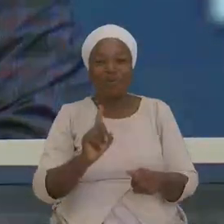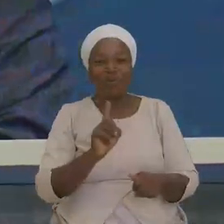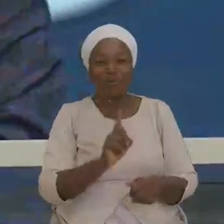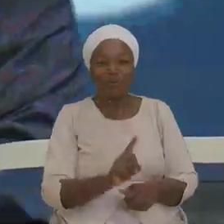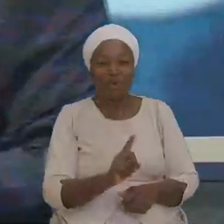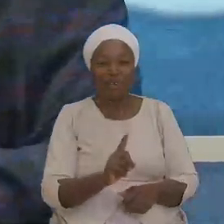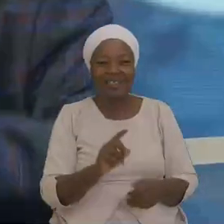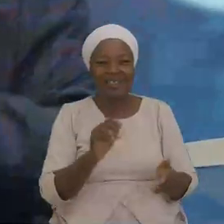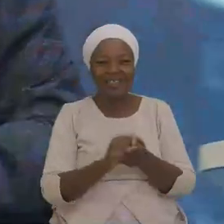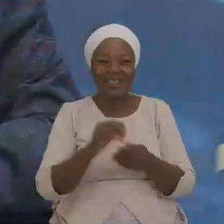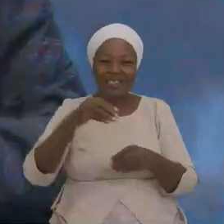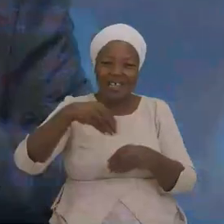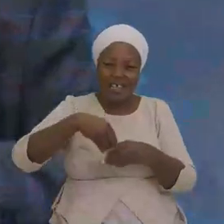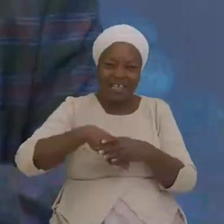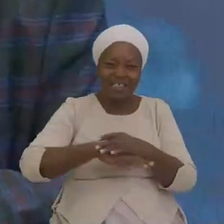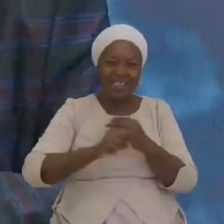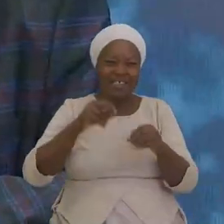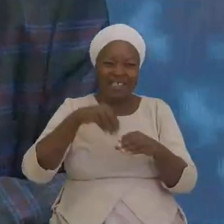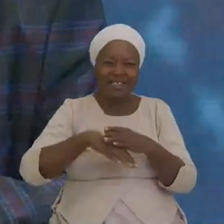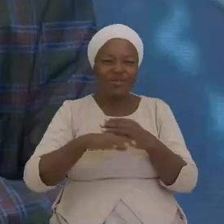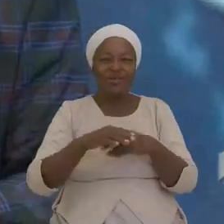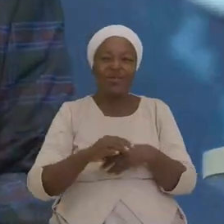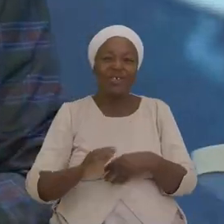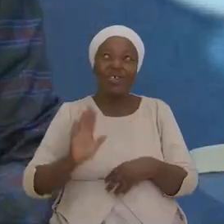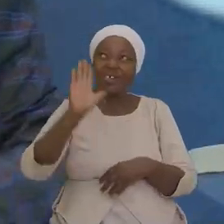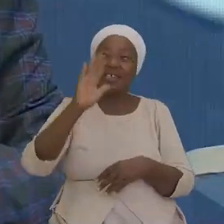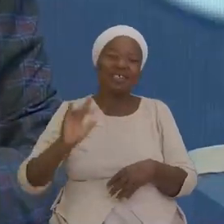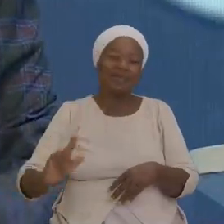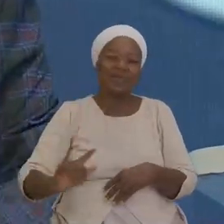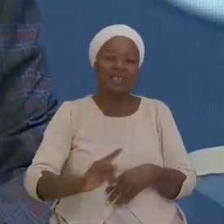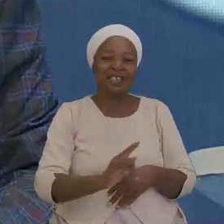Chacun de nous qui est entré dans son avion,